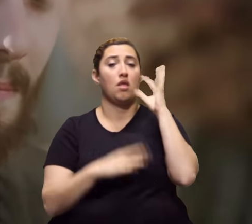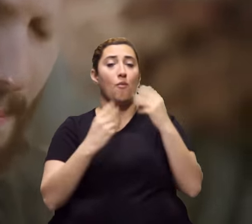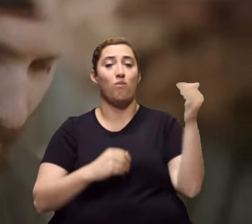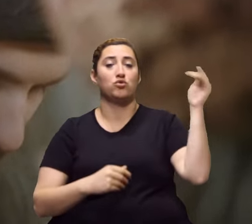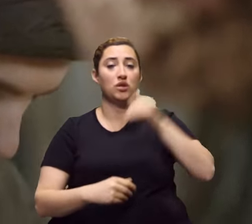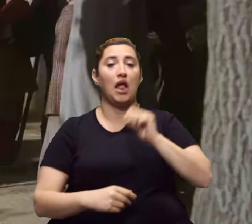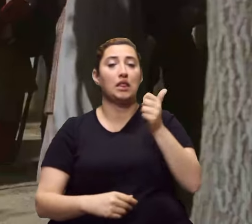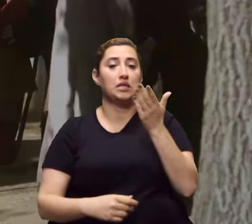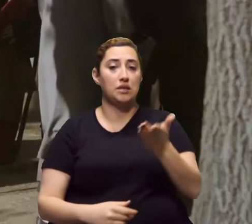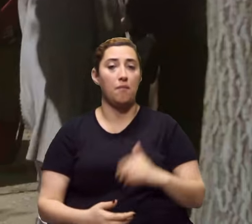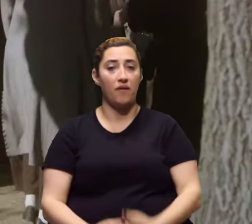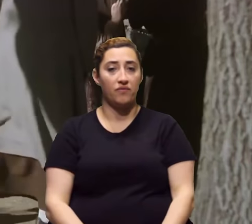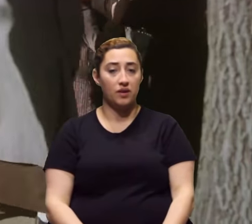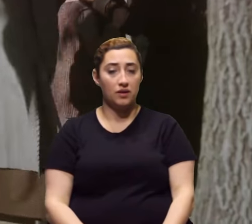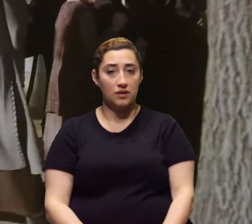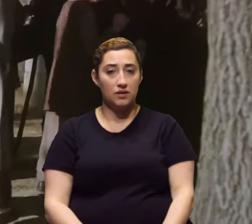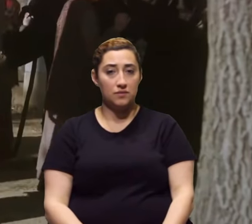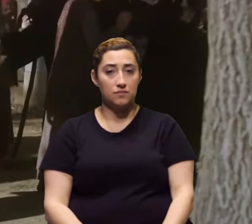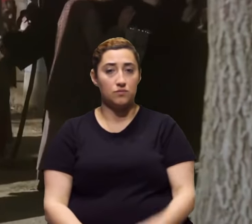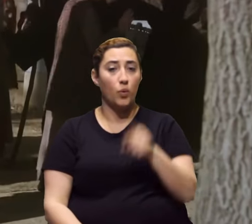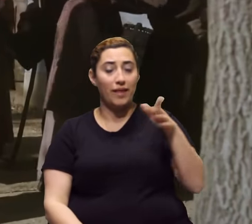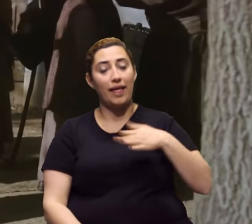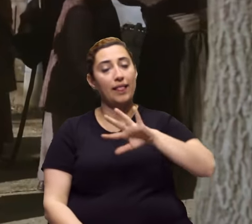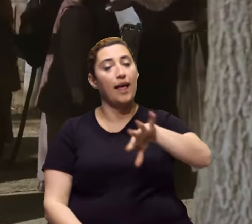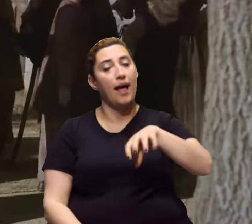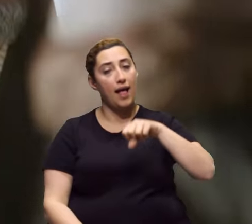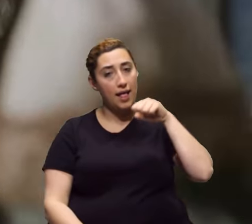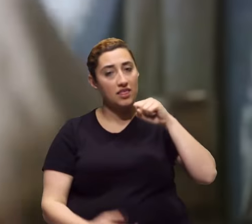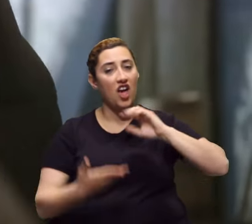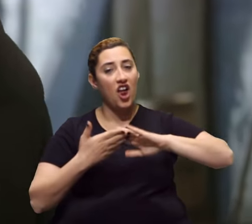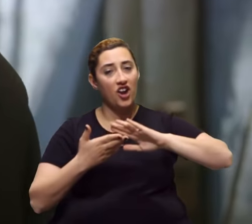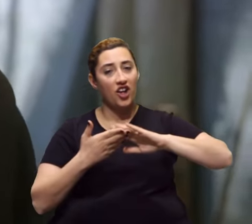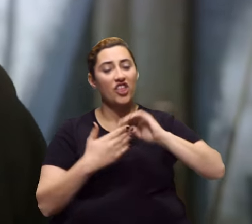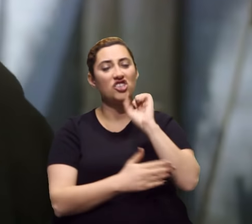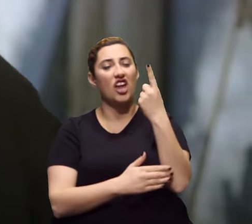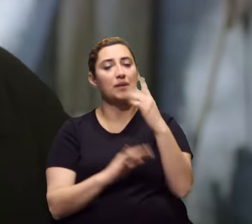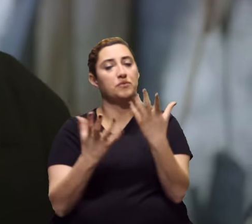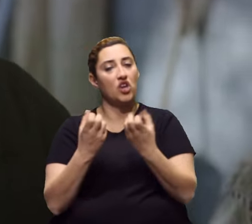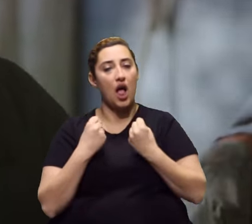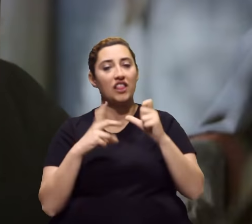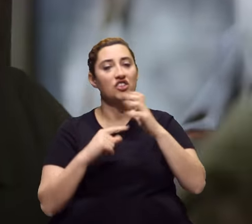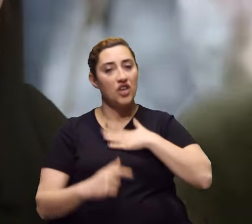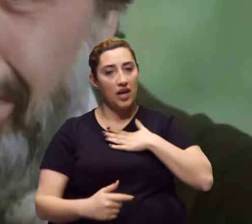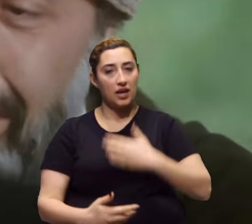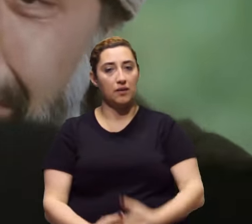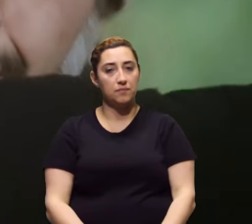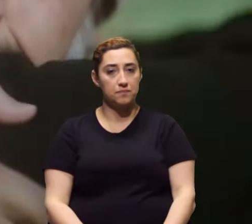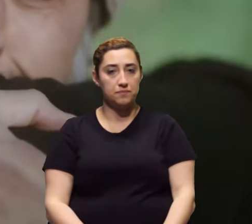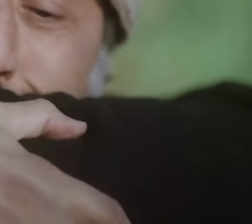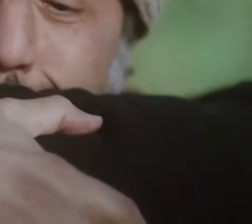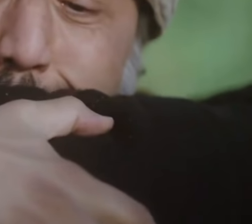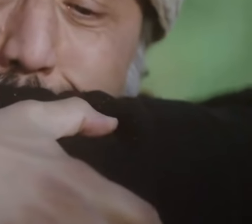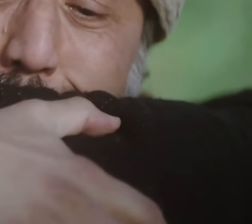döne geldiğinde. Şeyh'in elini öpen İsmail'imiş. Onu da yanına yoldaş, dahi yardımcı kıldı Şeyh'imiz.